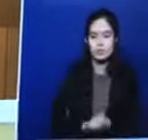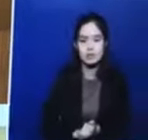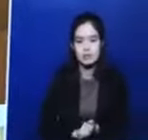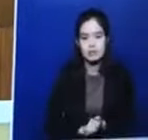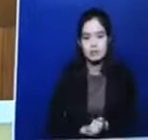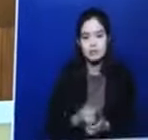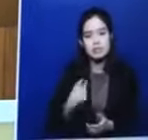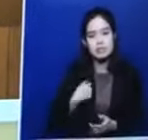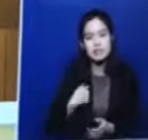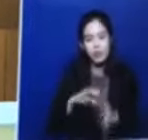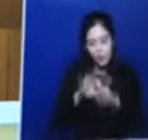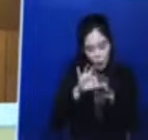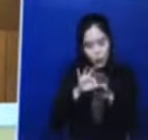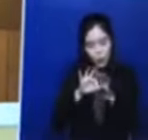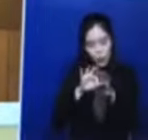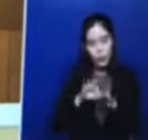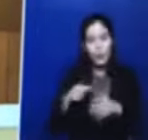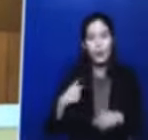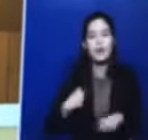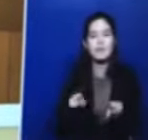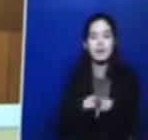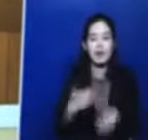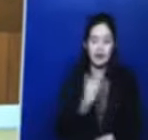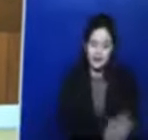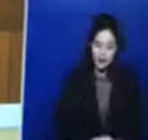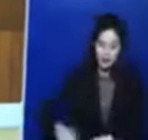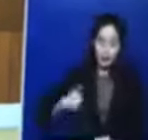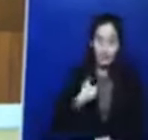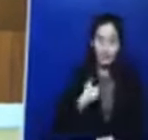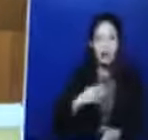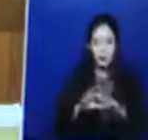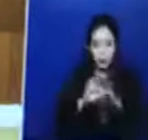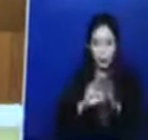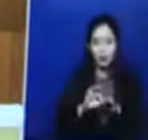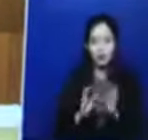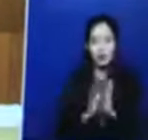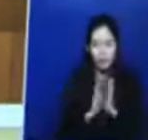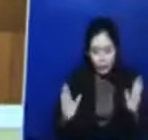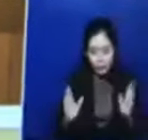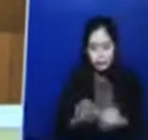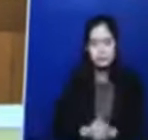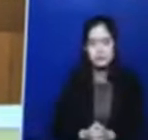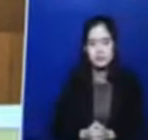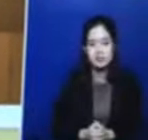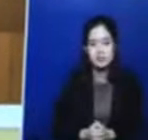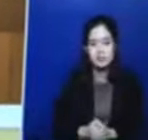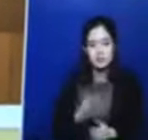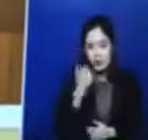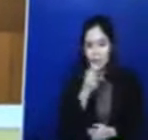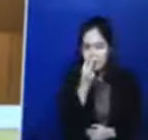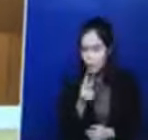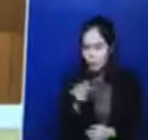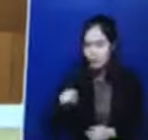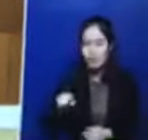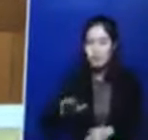าท่านก็ห่วงใยผมอยู่เหมือนกันแหละนะสุขภาพผมขอบคุณนะครับผมก็ห่วงท่านเหมือนกันเพราะรู้สึกว่าตัวท่านก็เตี้ยลง